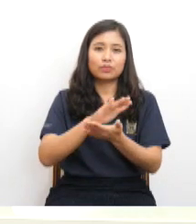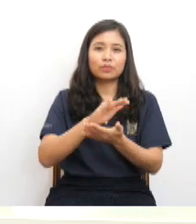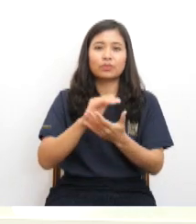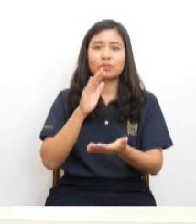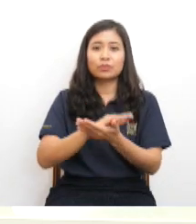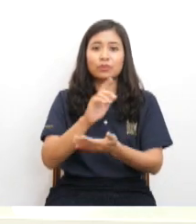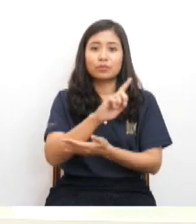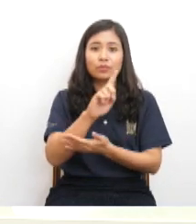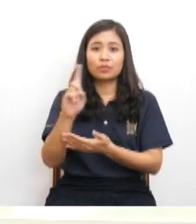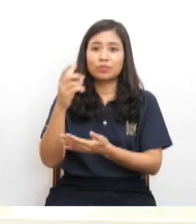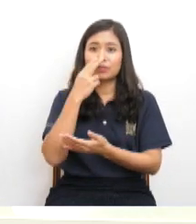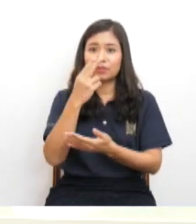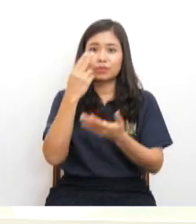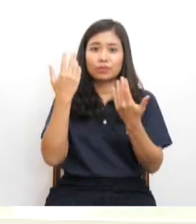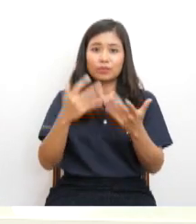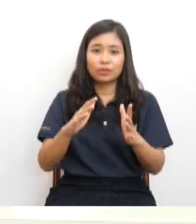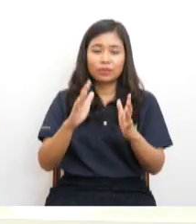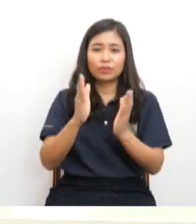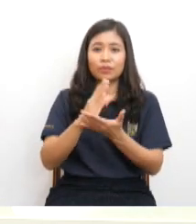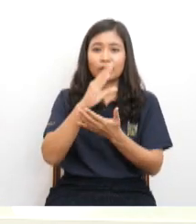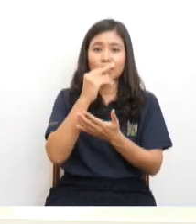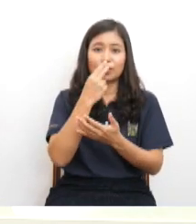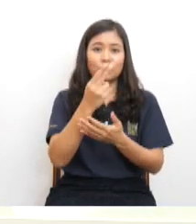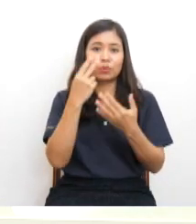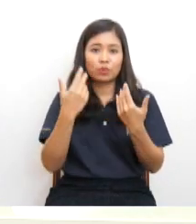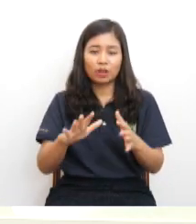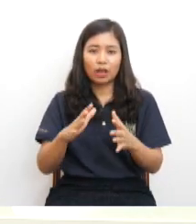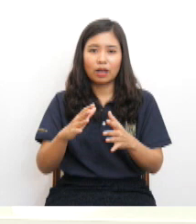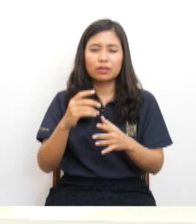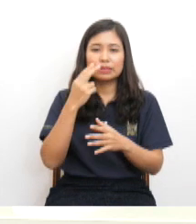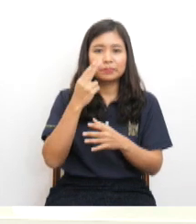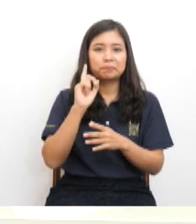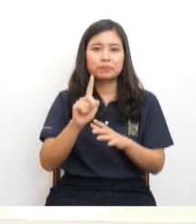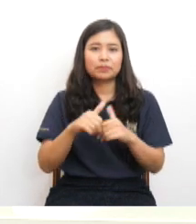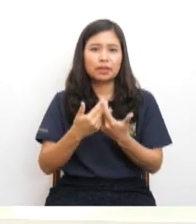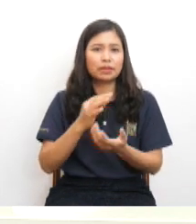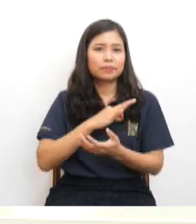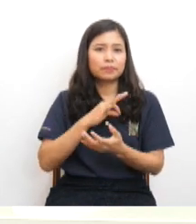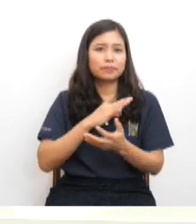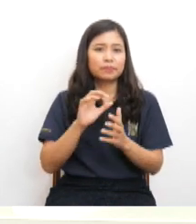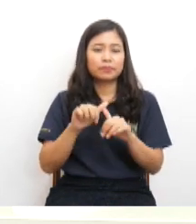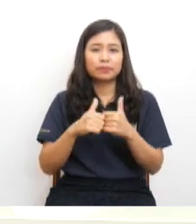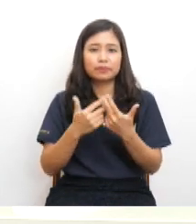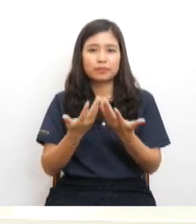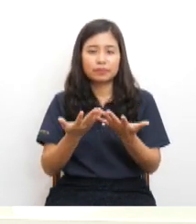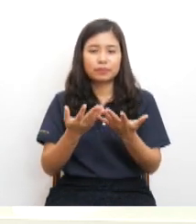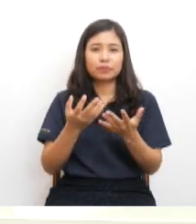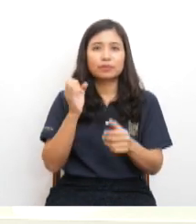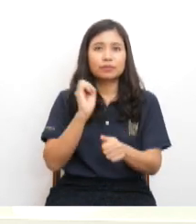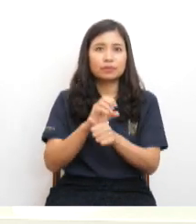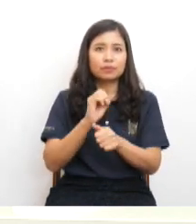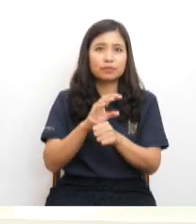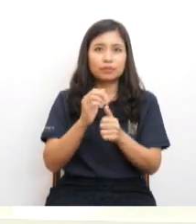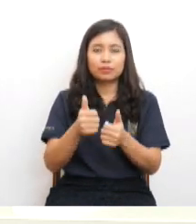เรียนใดเข้าชมแล้วนักเรียนท่านชมแล้วนะครับมีความเห็นเป็นอย่างไรนะครับก็อยากให้ท่านสะท้อน